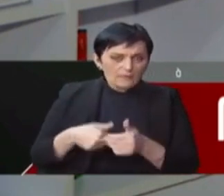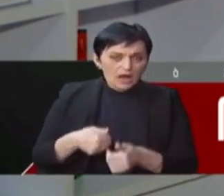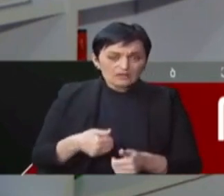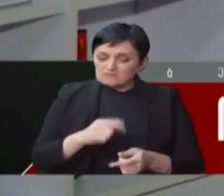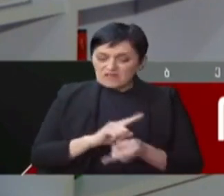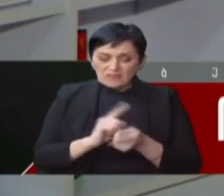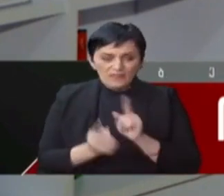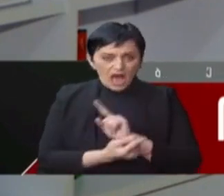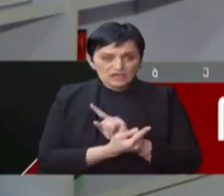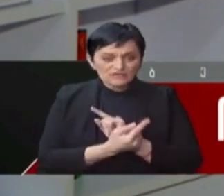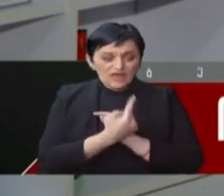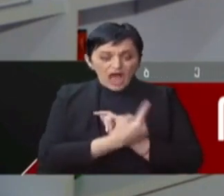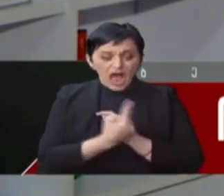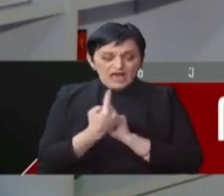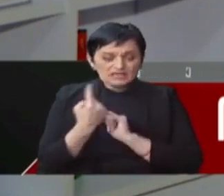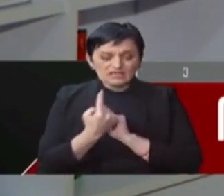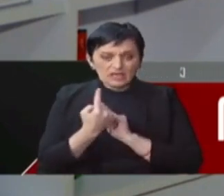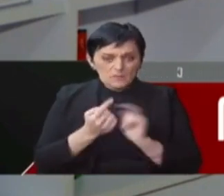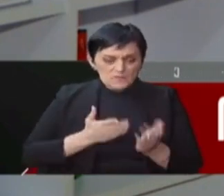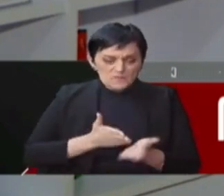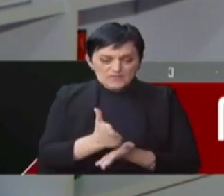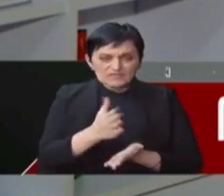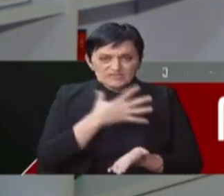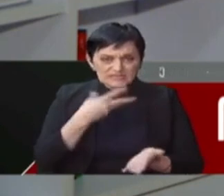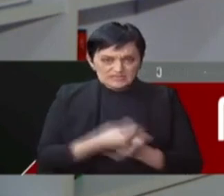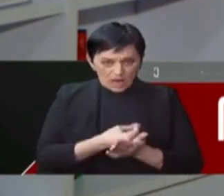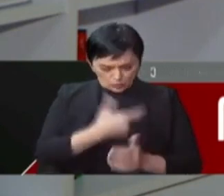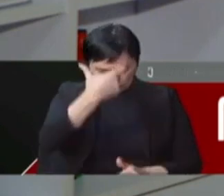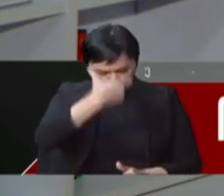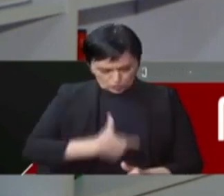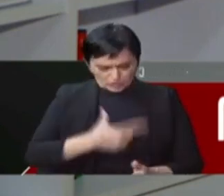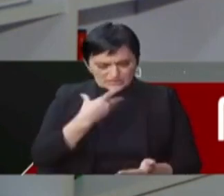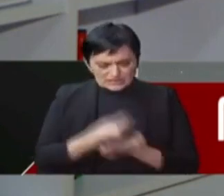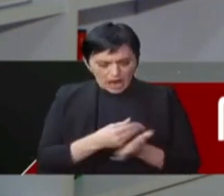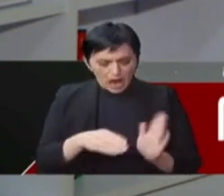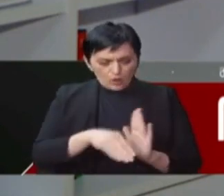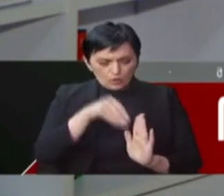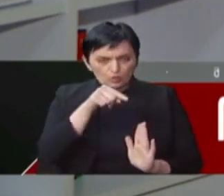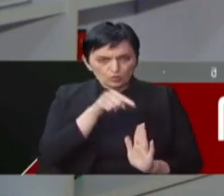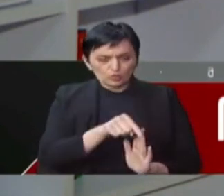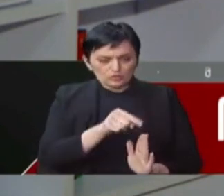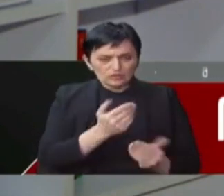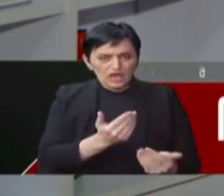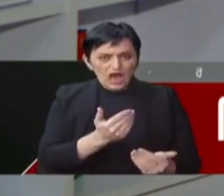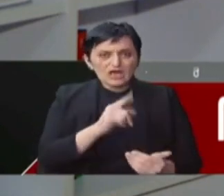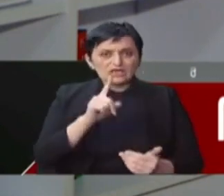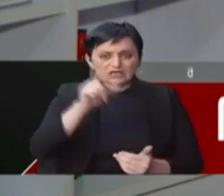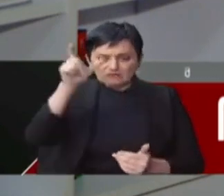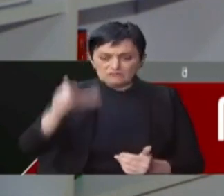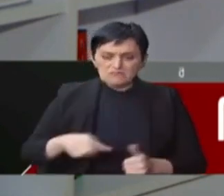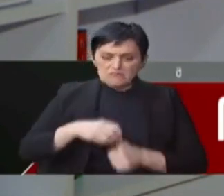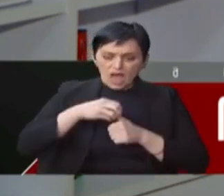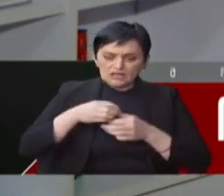ამის ნაცვლად ერთადერთ მიზნად მათ საკუთარ თავს, საკუთარ ამომრჩეველს დაუსახეს ბელადის